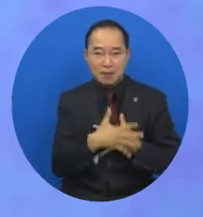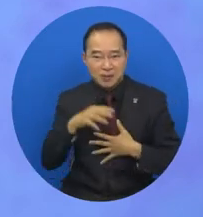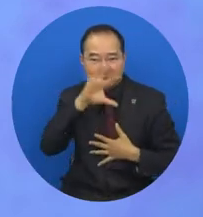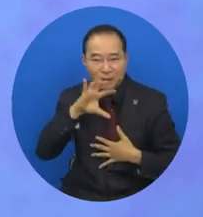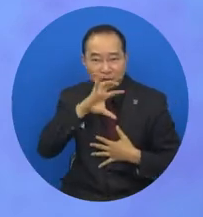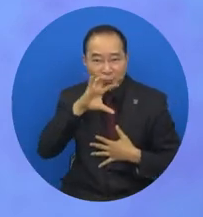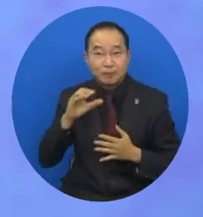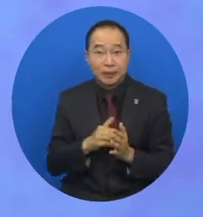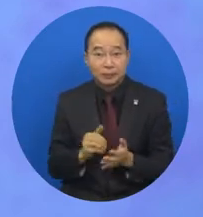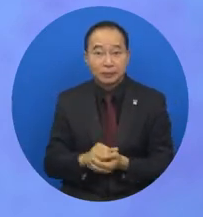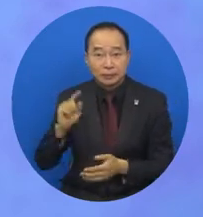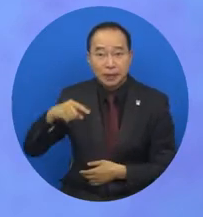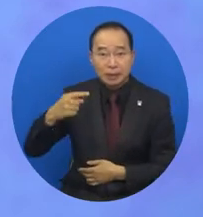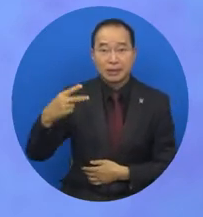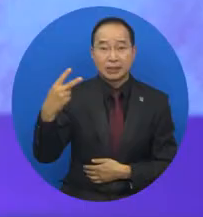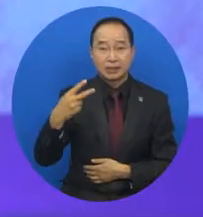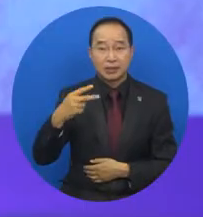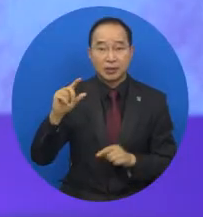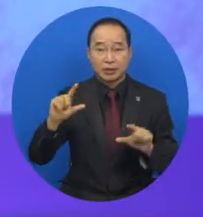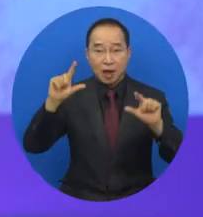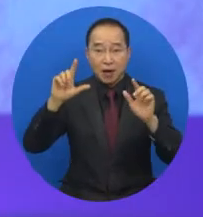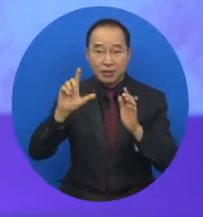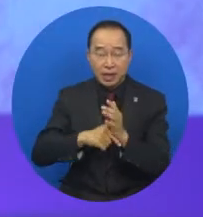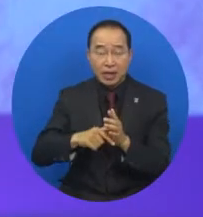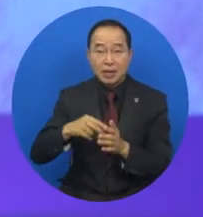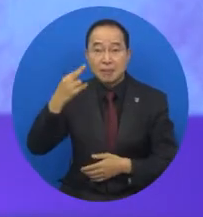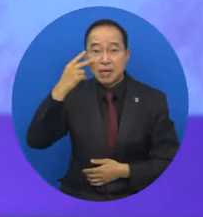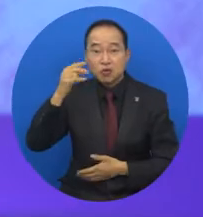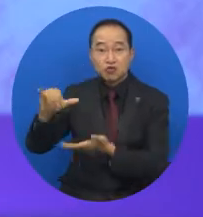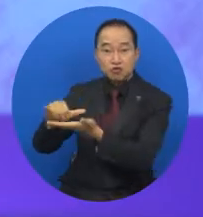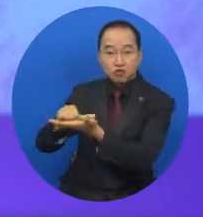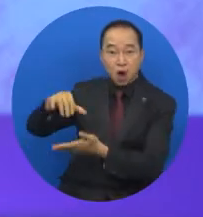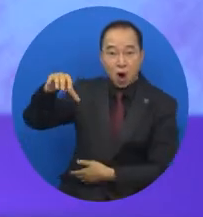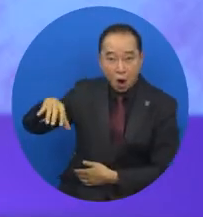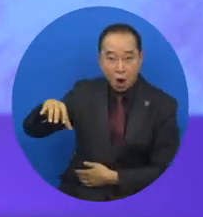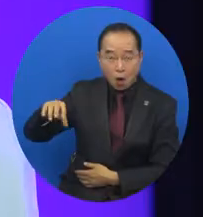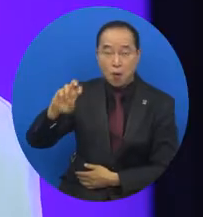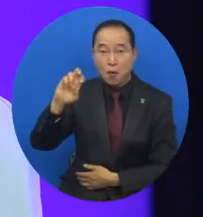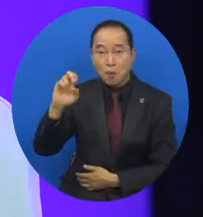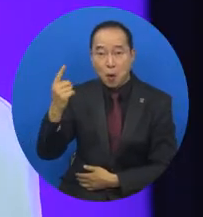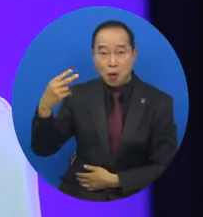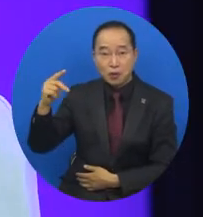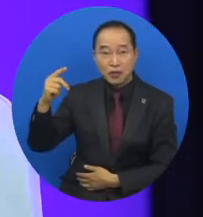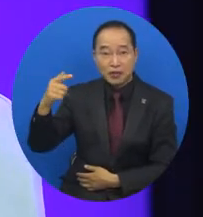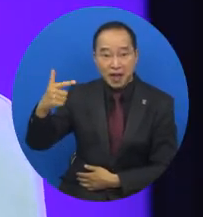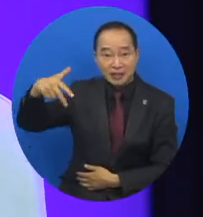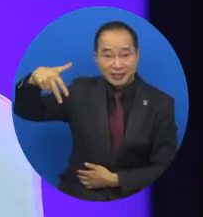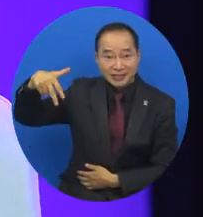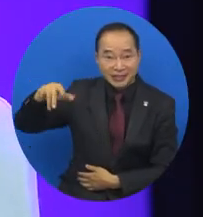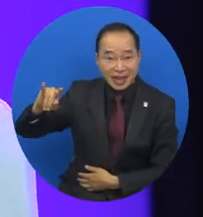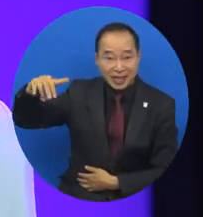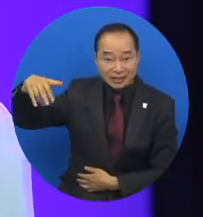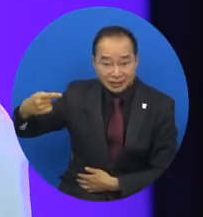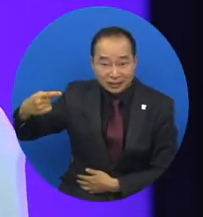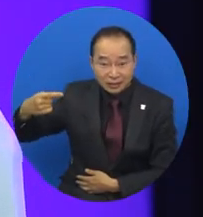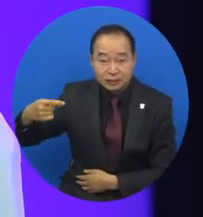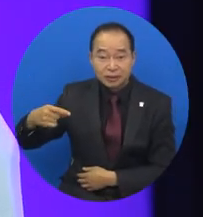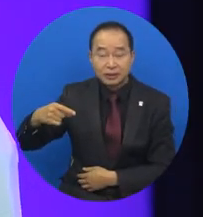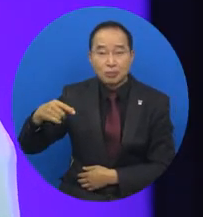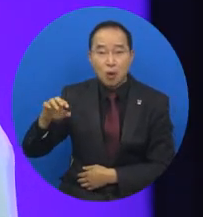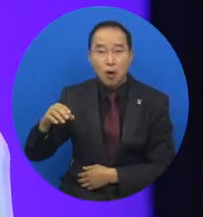움직임을 훈련했습니다. 그리고 2000년도에 뉴욕에서 모던 재즈와 접촉